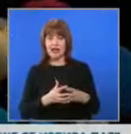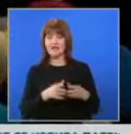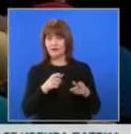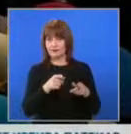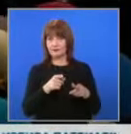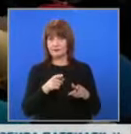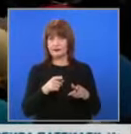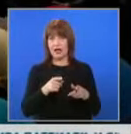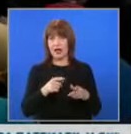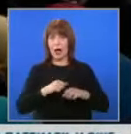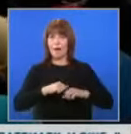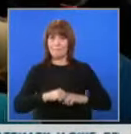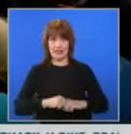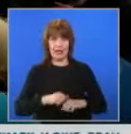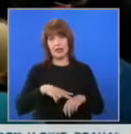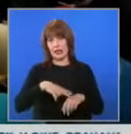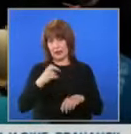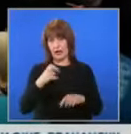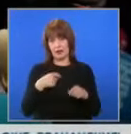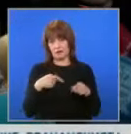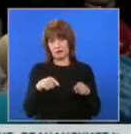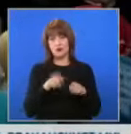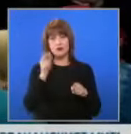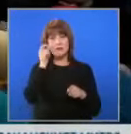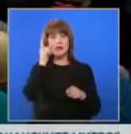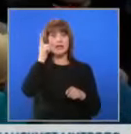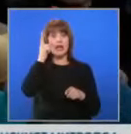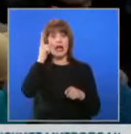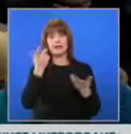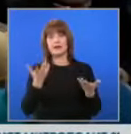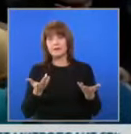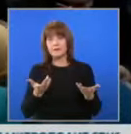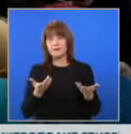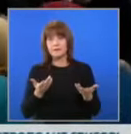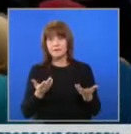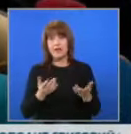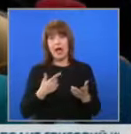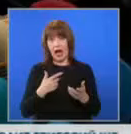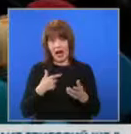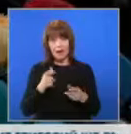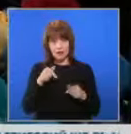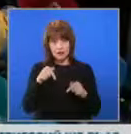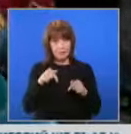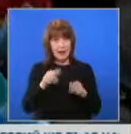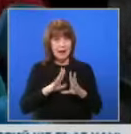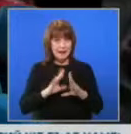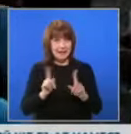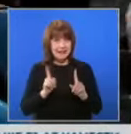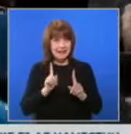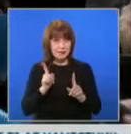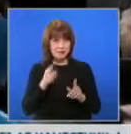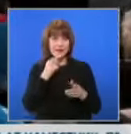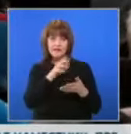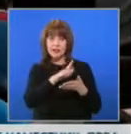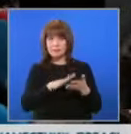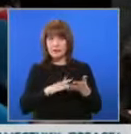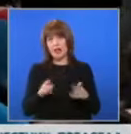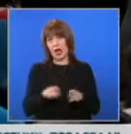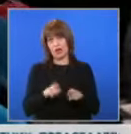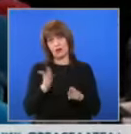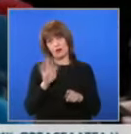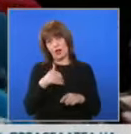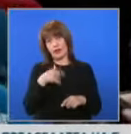Да, да. Точно толкова съм изненадан, колко ще да съм изненадан, ако не бях. Безтегловност ли е държавността у нас в тази